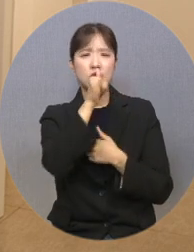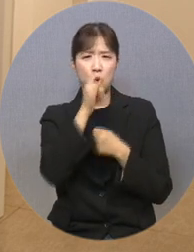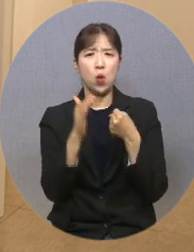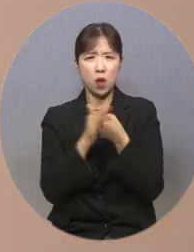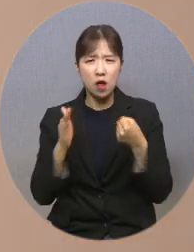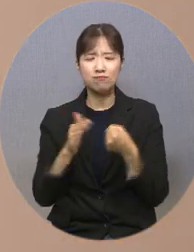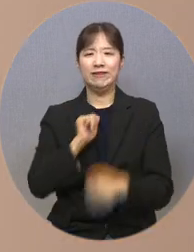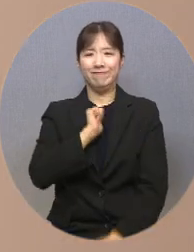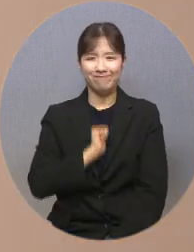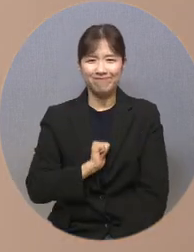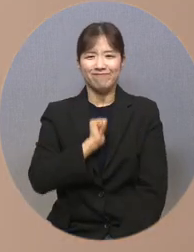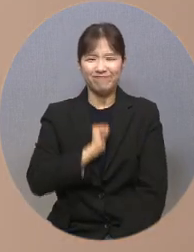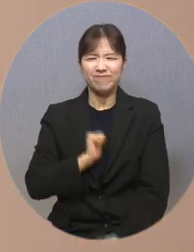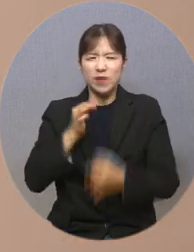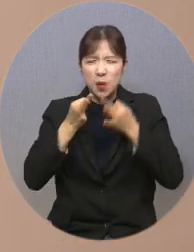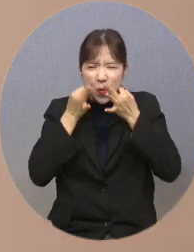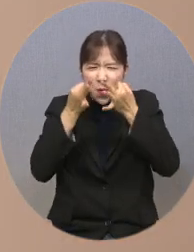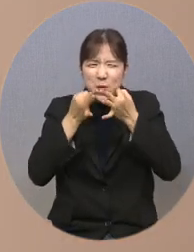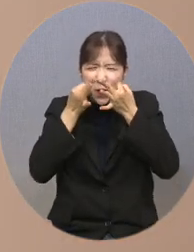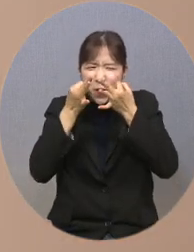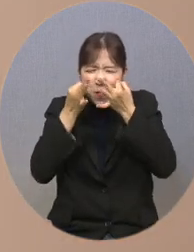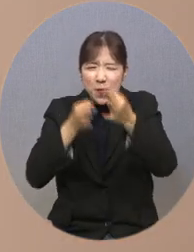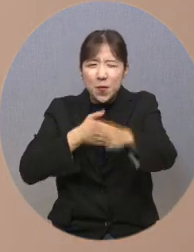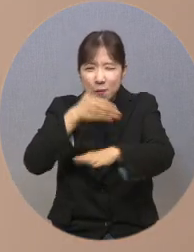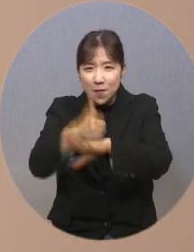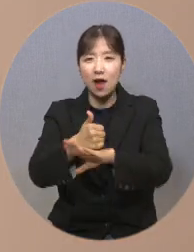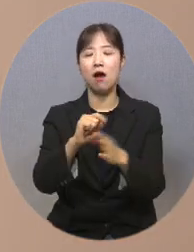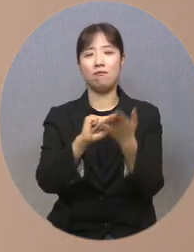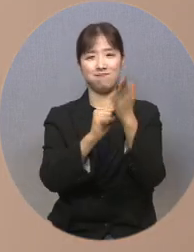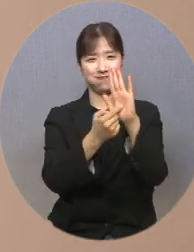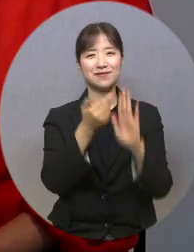가져야만 비로소 완성된 작품을 만날 수 있습니다.